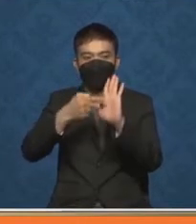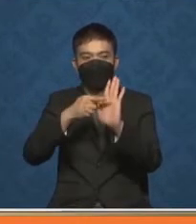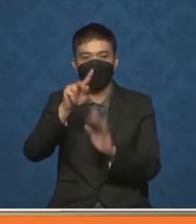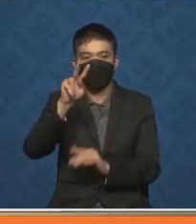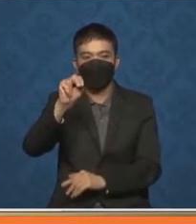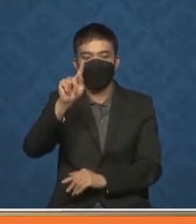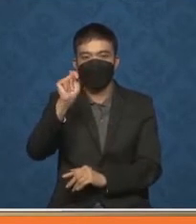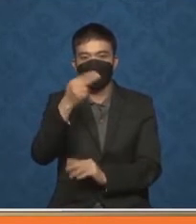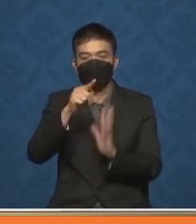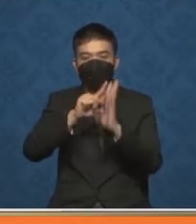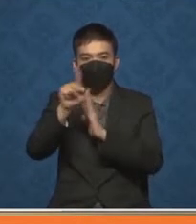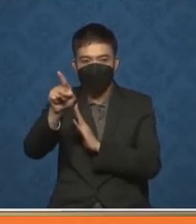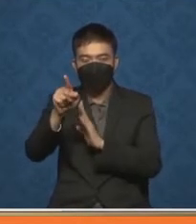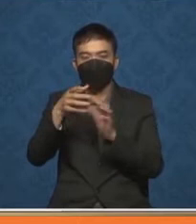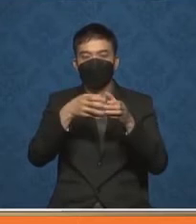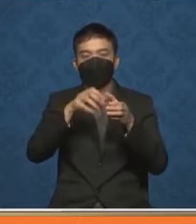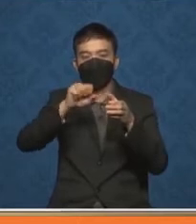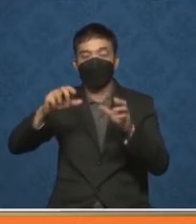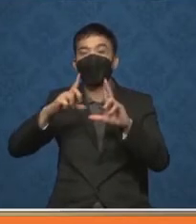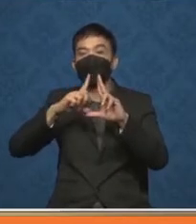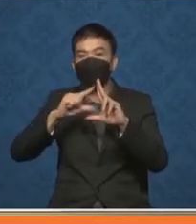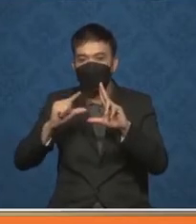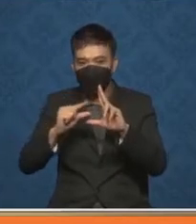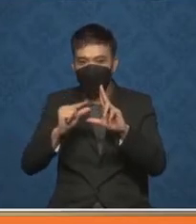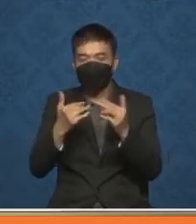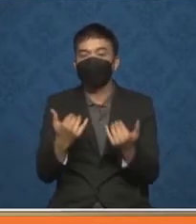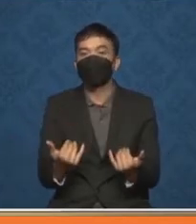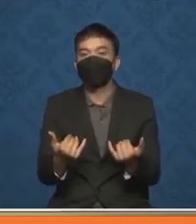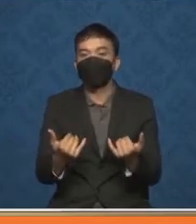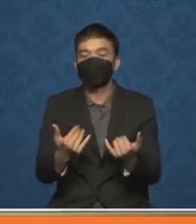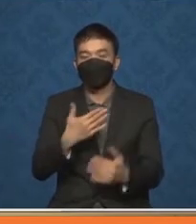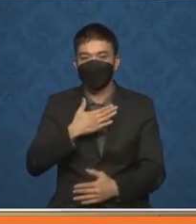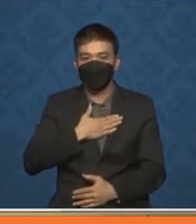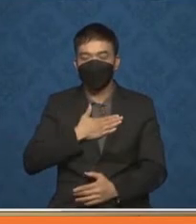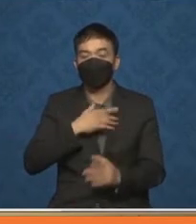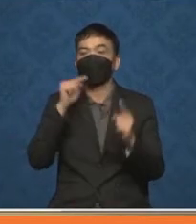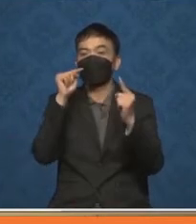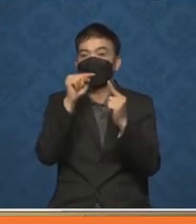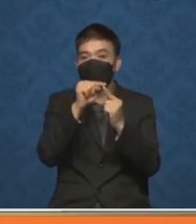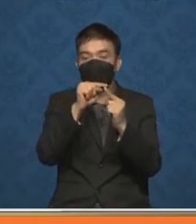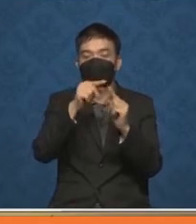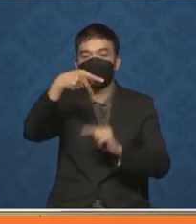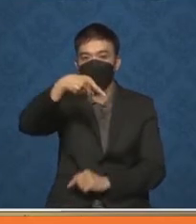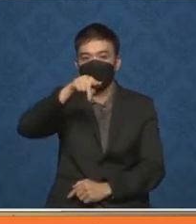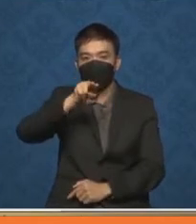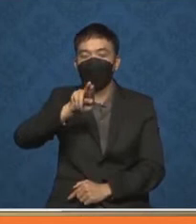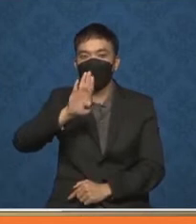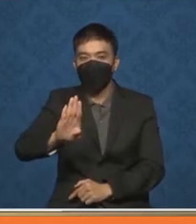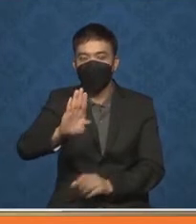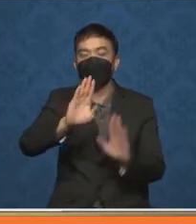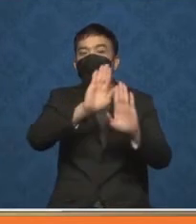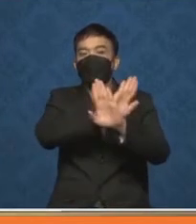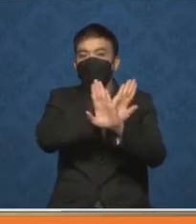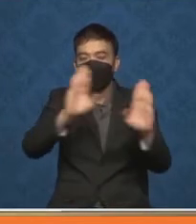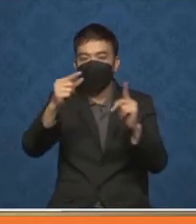มุทรปราการพรรคก้าวไกลท่านประธานครับสำหรับร่างพรบยกเลิกประกาศคำสั่งก